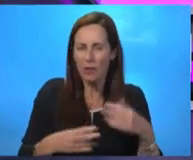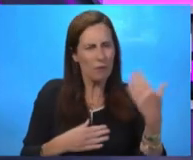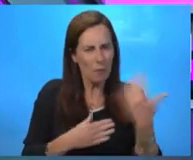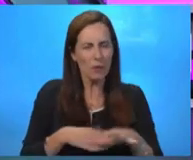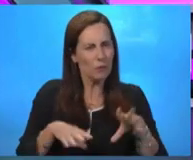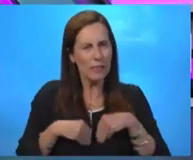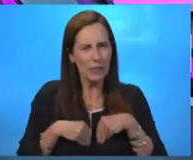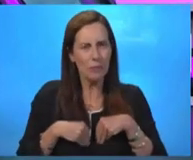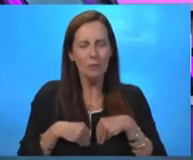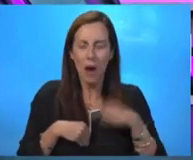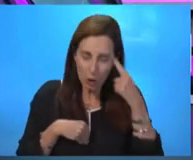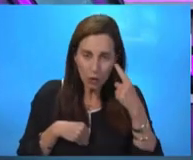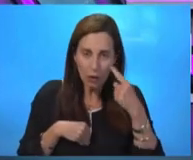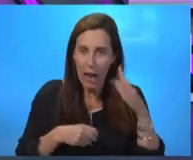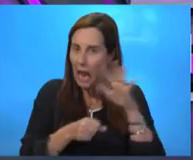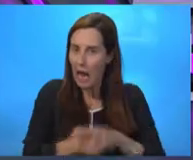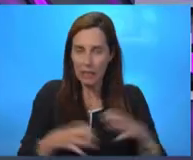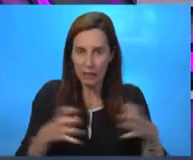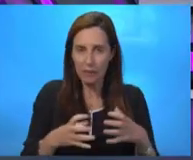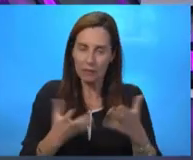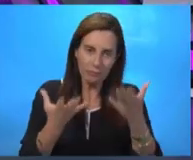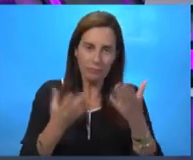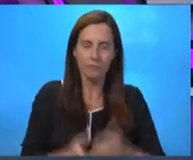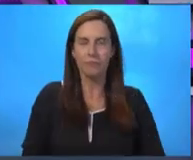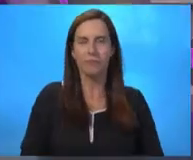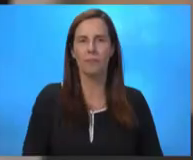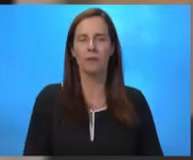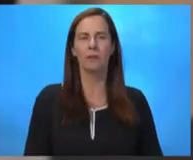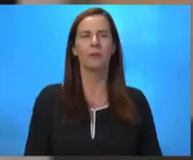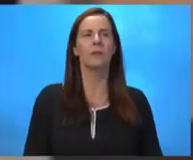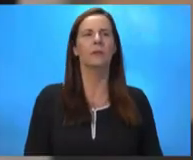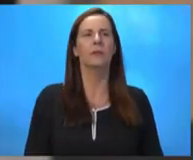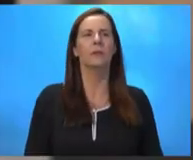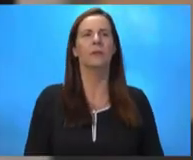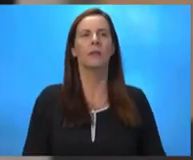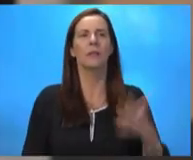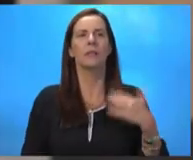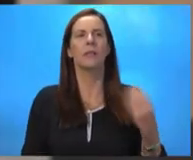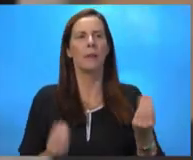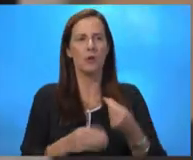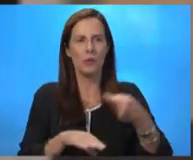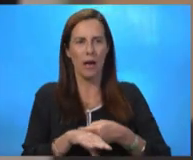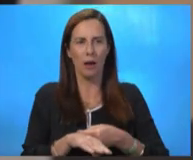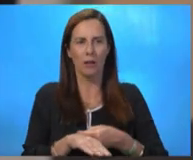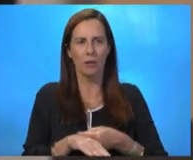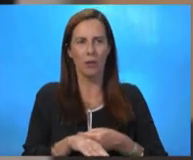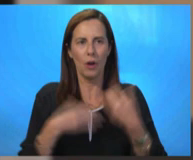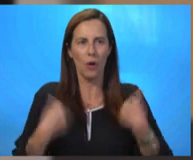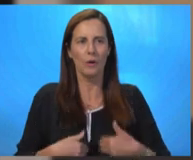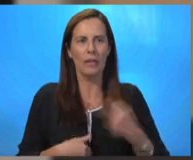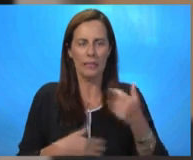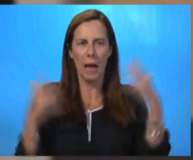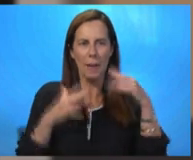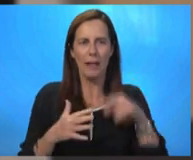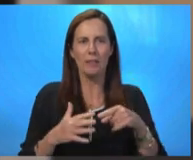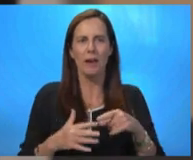את יודעת, לחץ חברתי בחברה. זה מה שהיה. אוקיי. This was a foreign object going into my body, and was a little nervous about that.